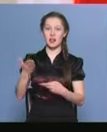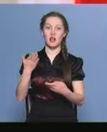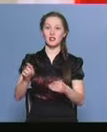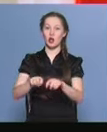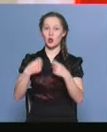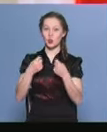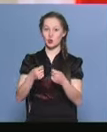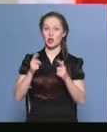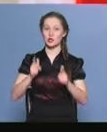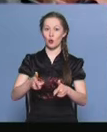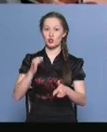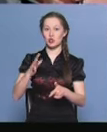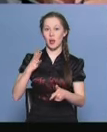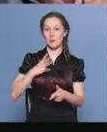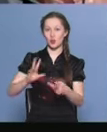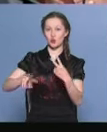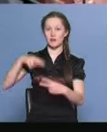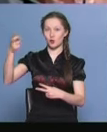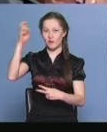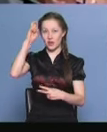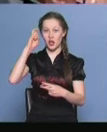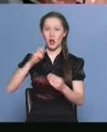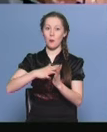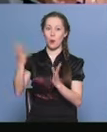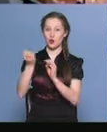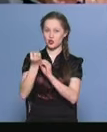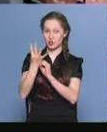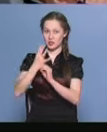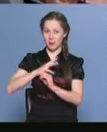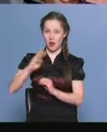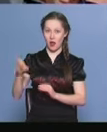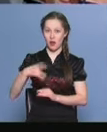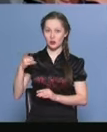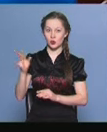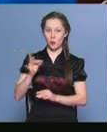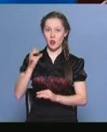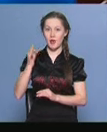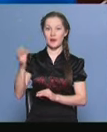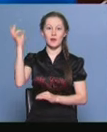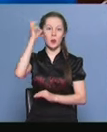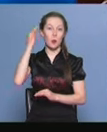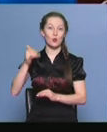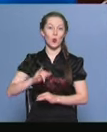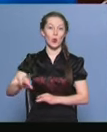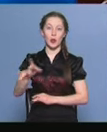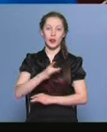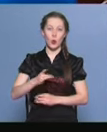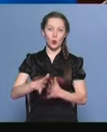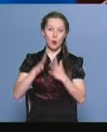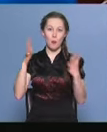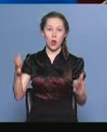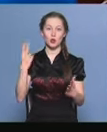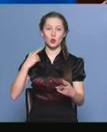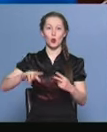в федеральный бюджет придется вернуть более 14 миллиардов рублей. Между тем, напомнил Александр Брычалов, у региона большой долг по